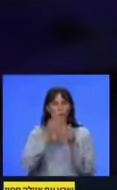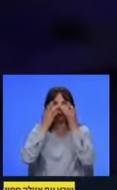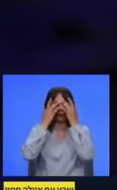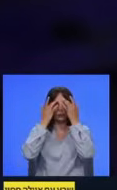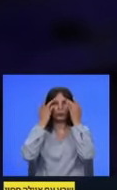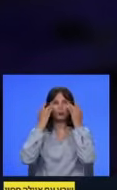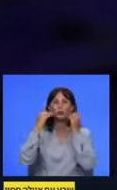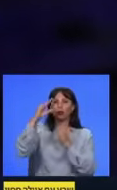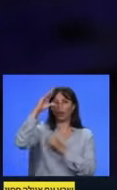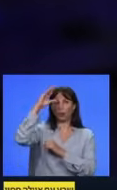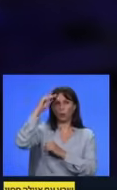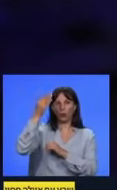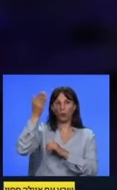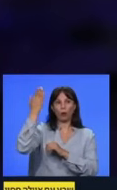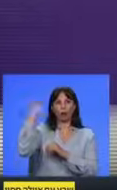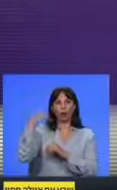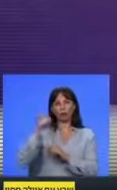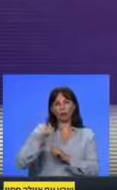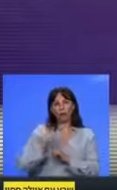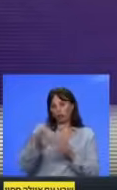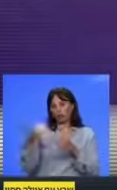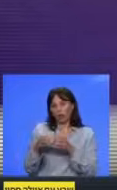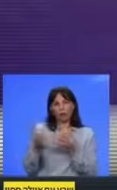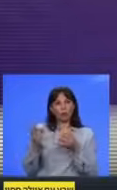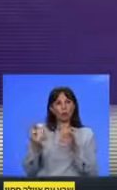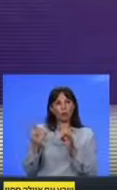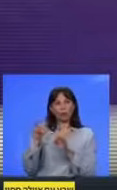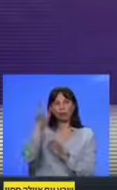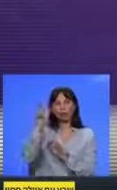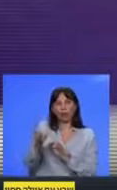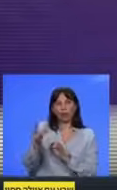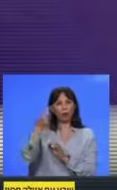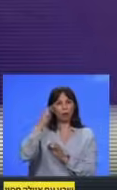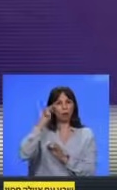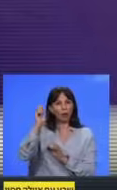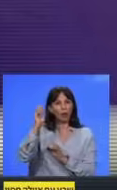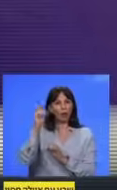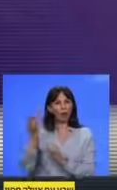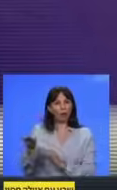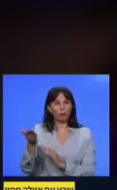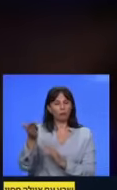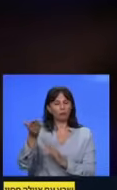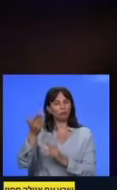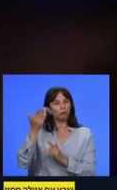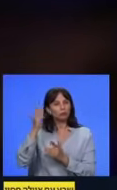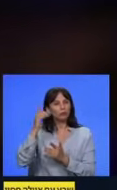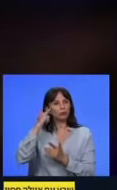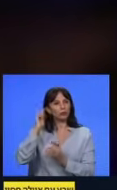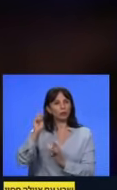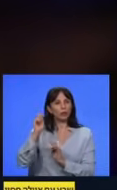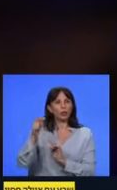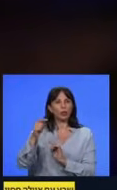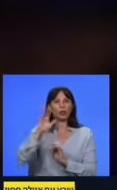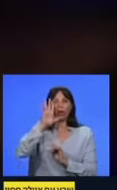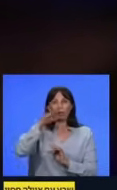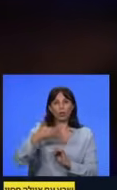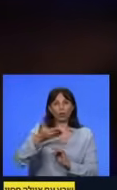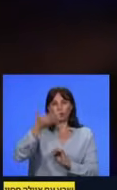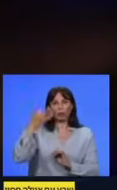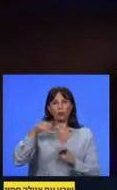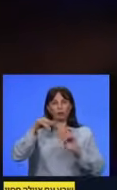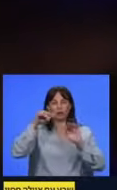איקס שרת בצבא ביחידה מסוימת. מדובר בבן אדם ובחור מתוחכם מאוד, חכם, פיקח מאוד. בחמש השנים שלפני